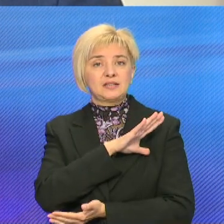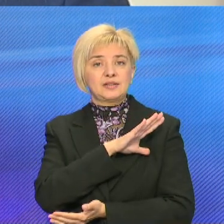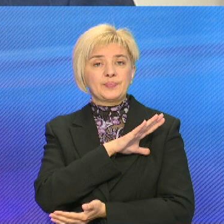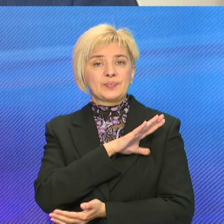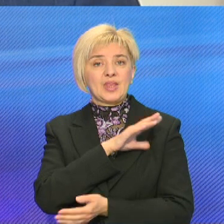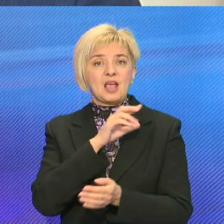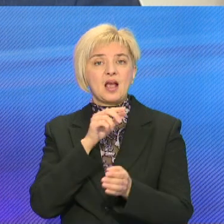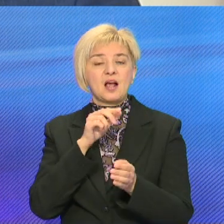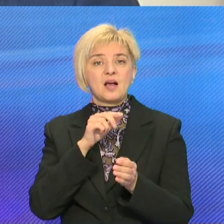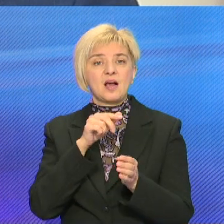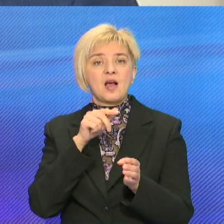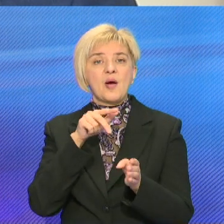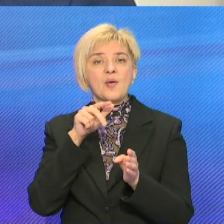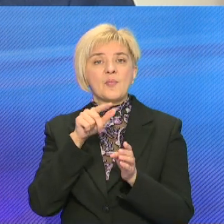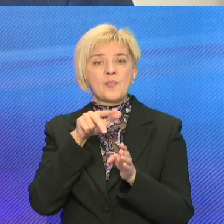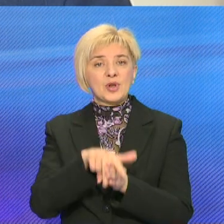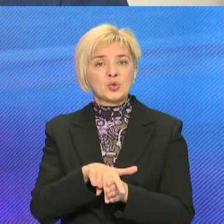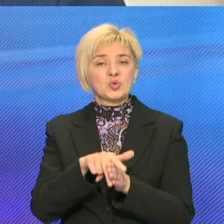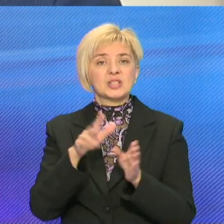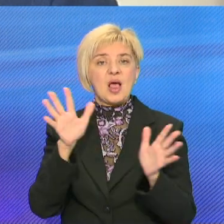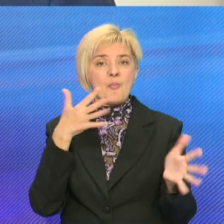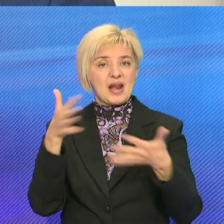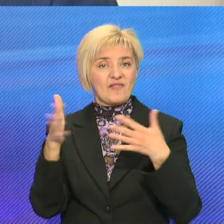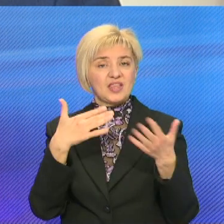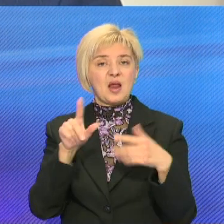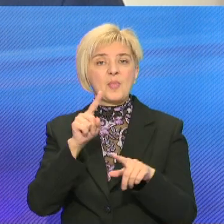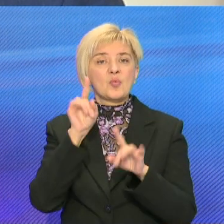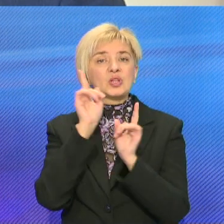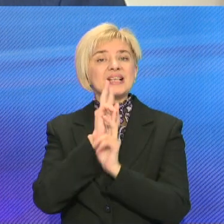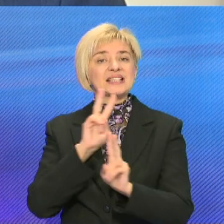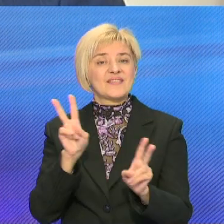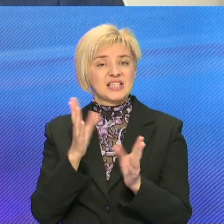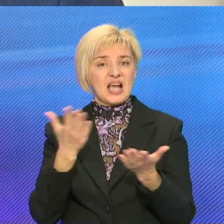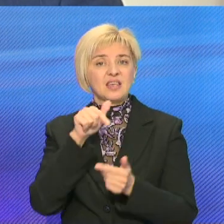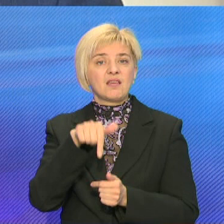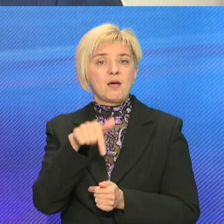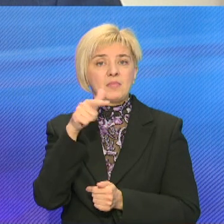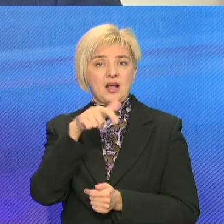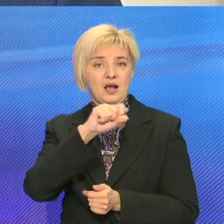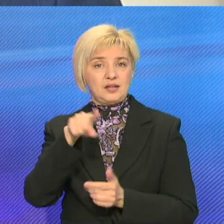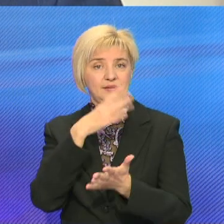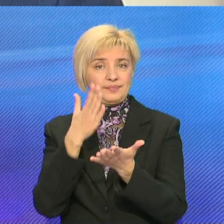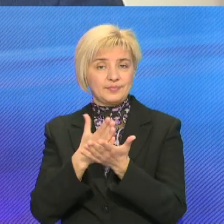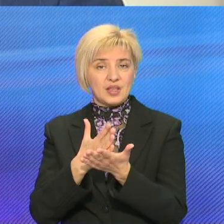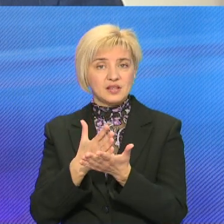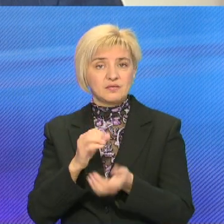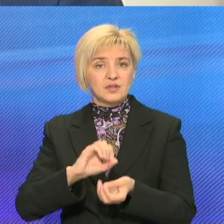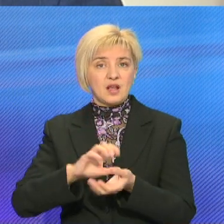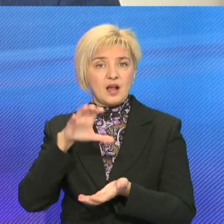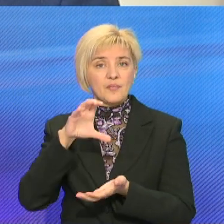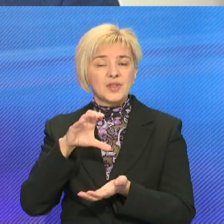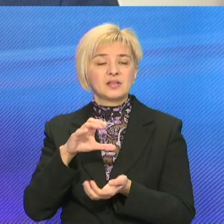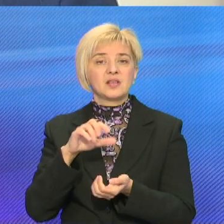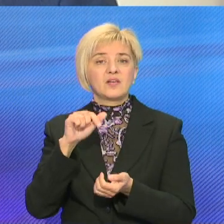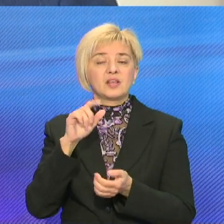быть принудительно проветривание проведено, потому что неизвестно, какие газы там скопились внизу, и, соответственно, ну, в